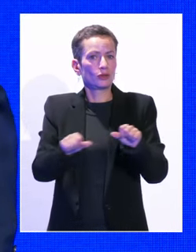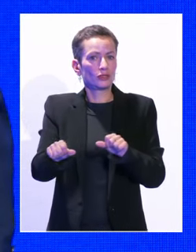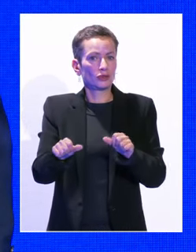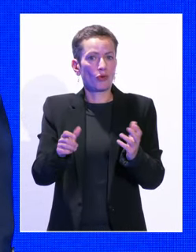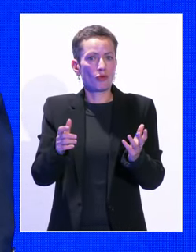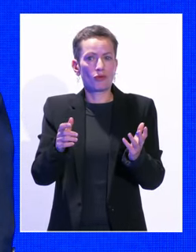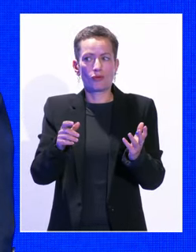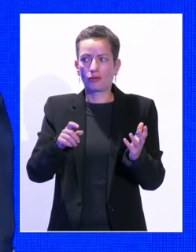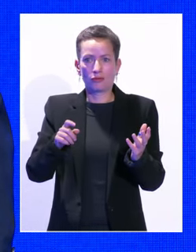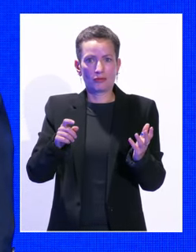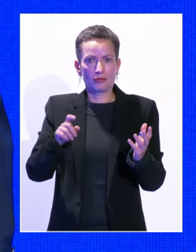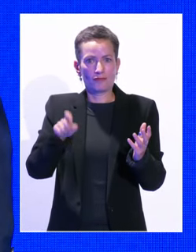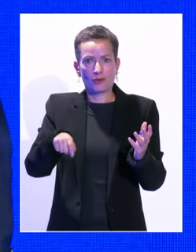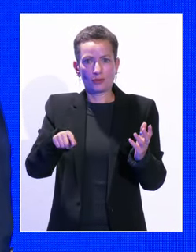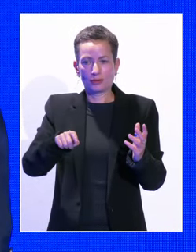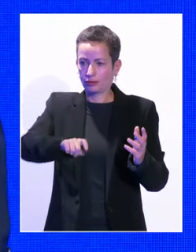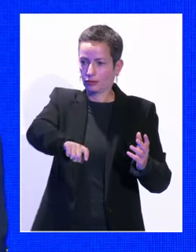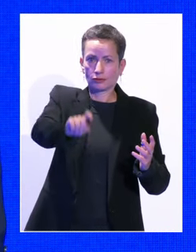notre devoir.